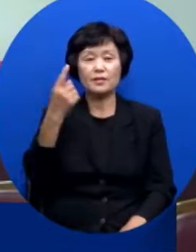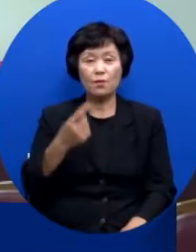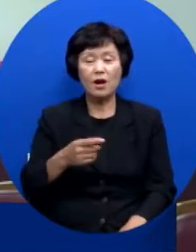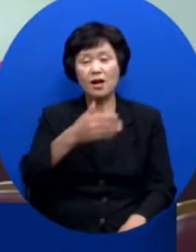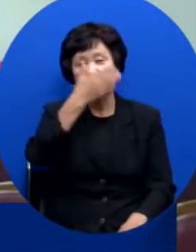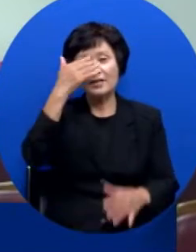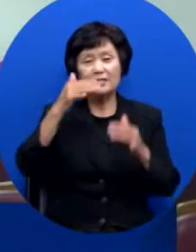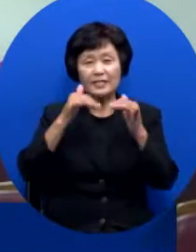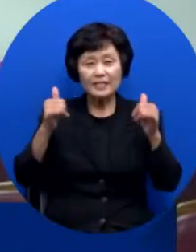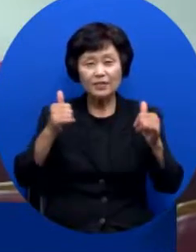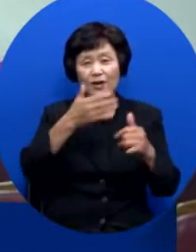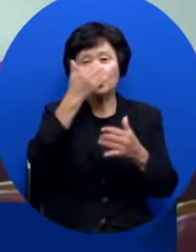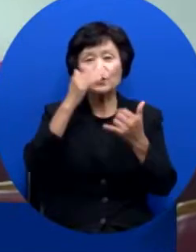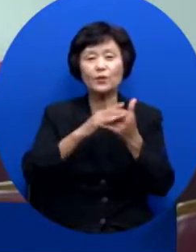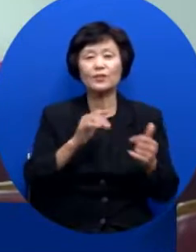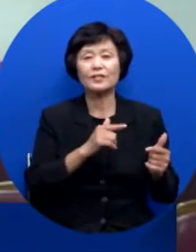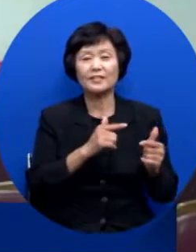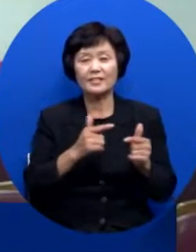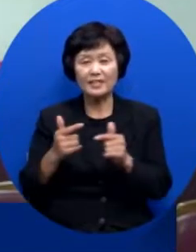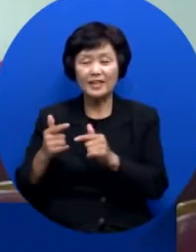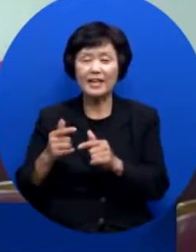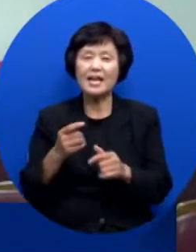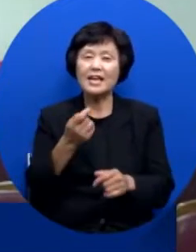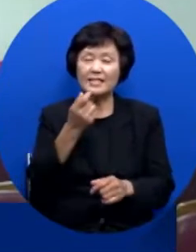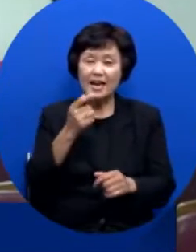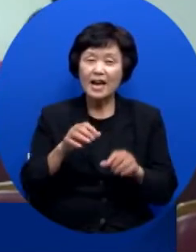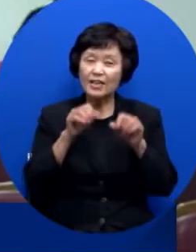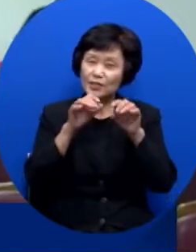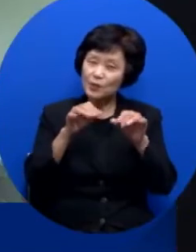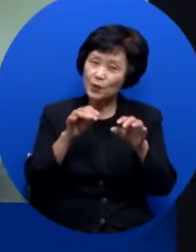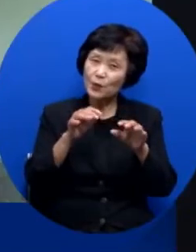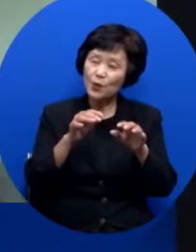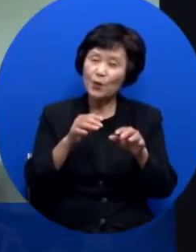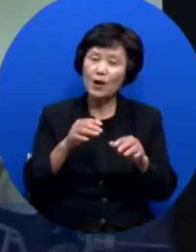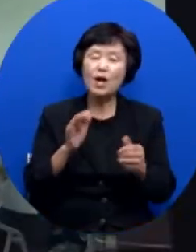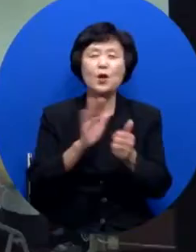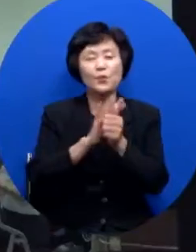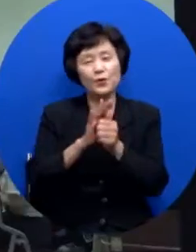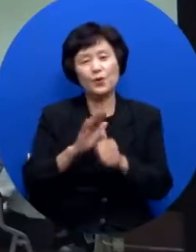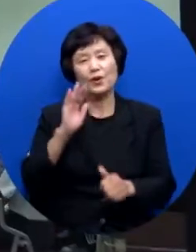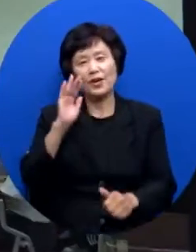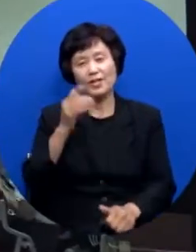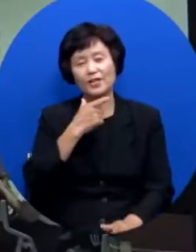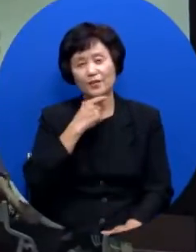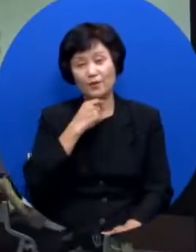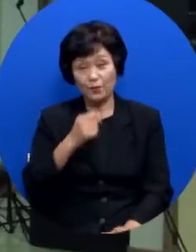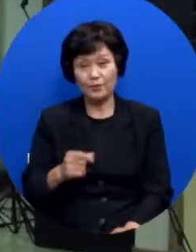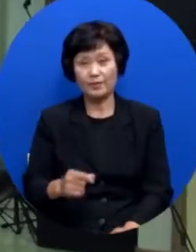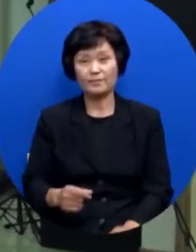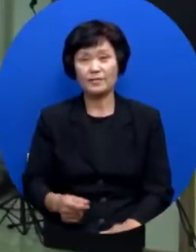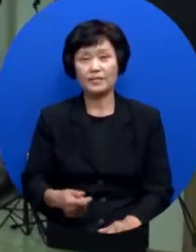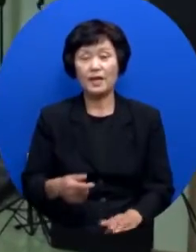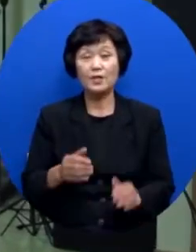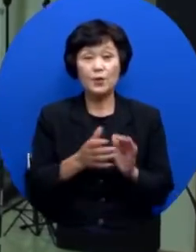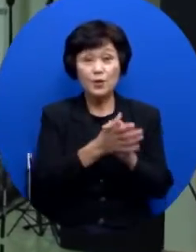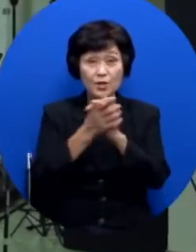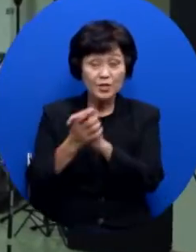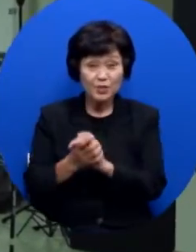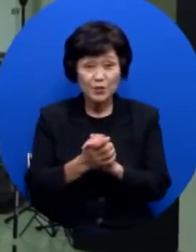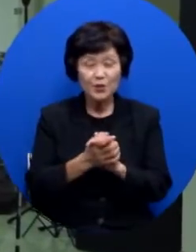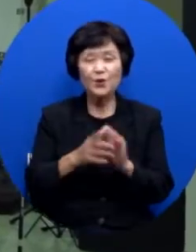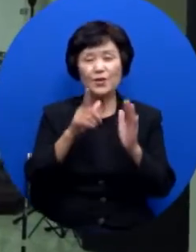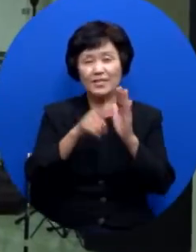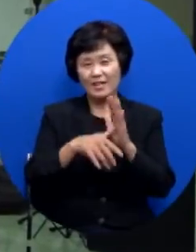청소년들에게 저희의 이런 작은 장기 선교가 큰 위로가 되었으면 좋겠습니다. 예배 후 중고 청년들과 친교회장도